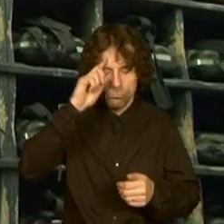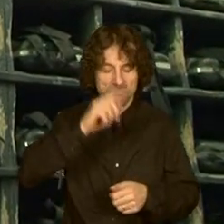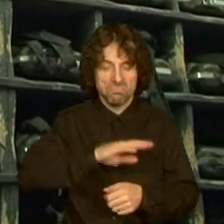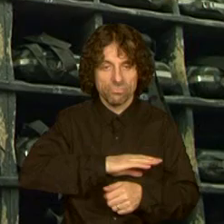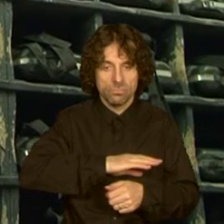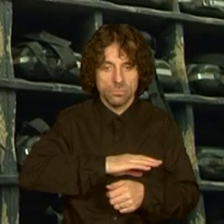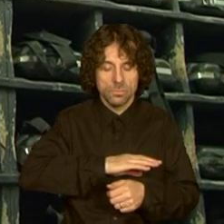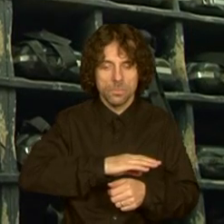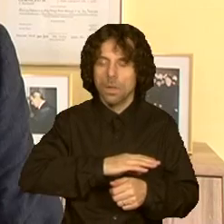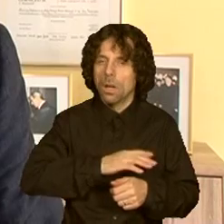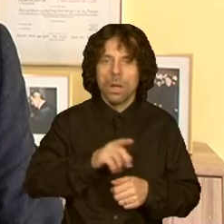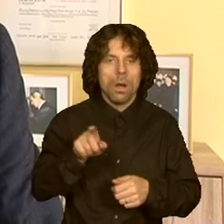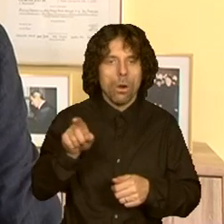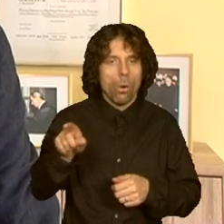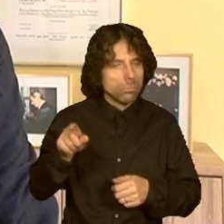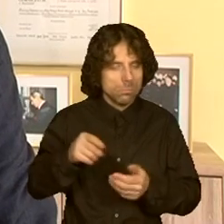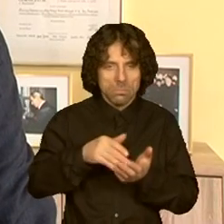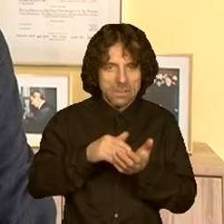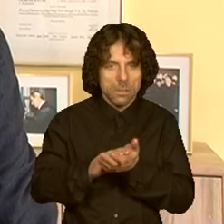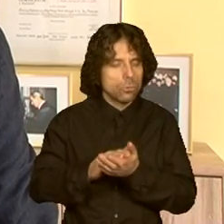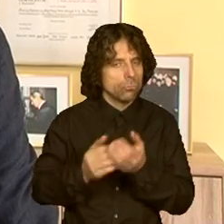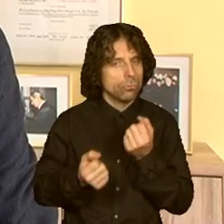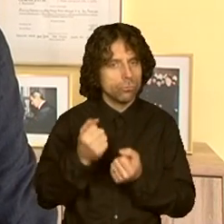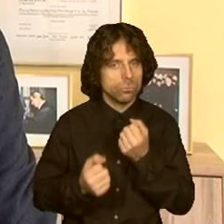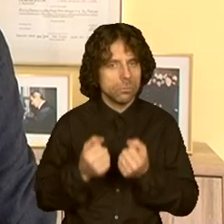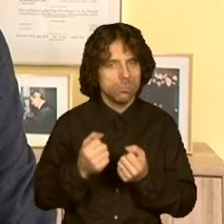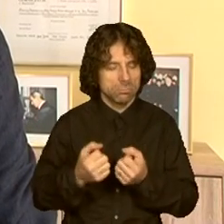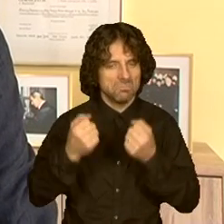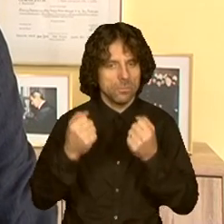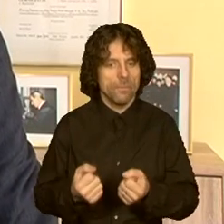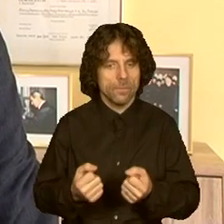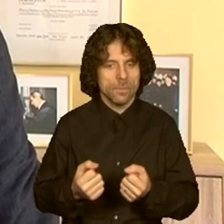górników. Zaczął trudno, zaczął bardzo ciężko.